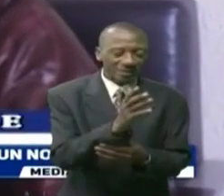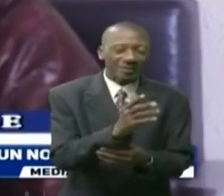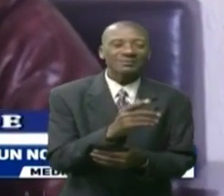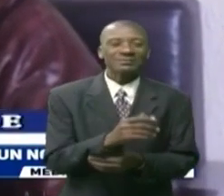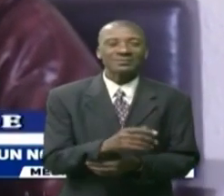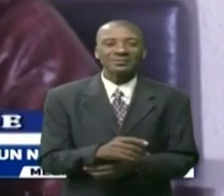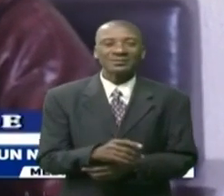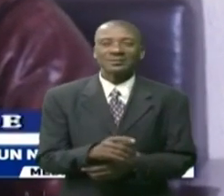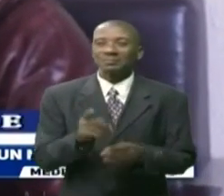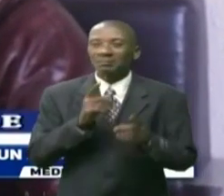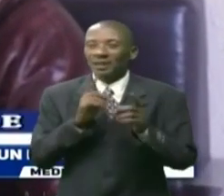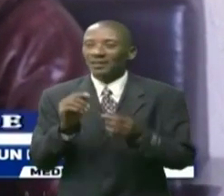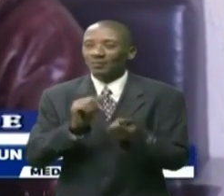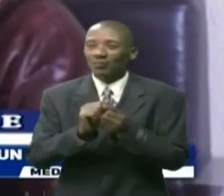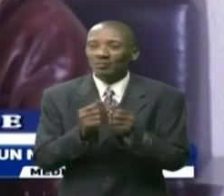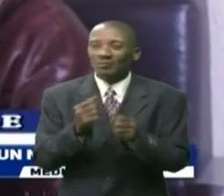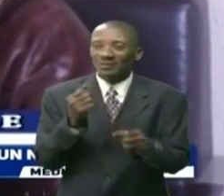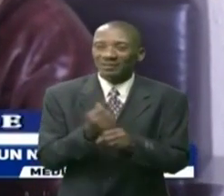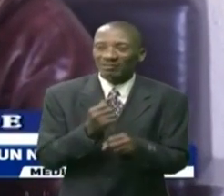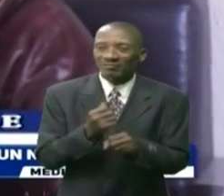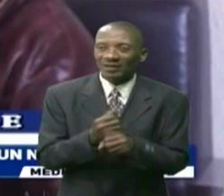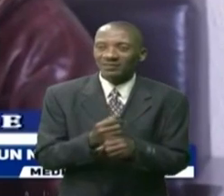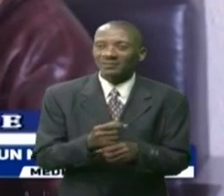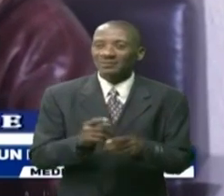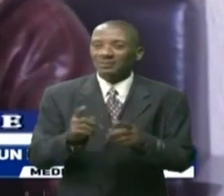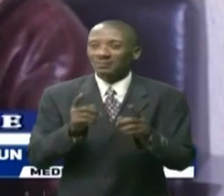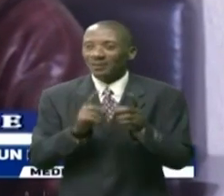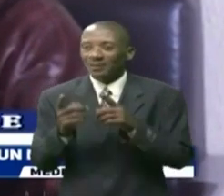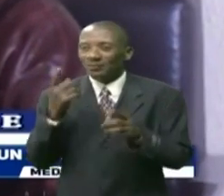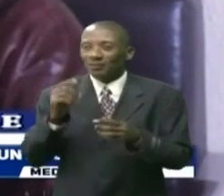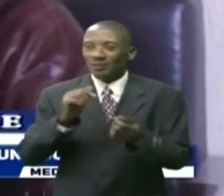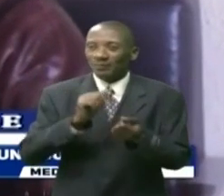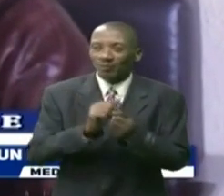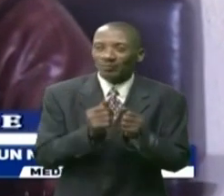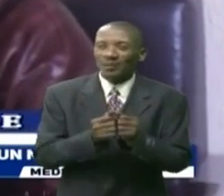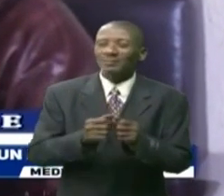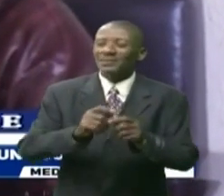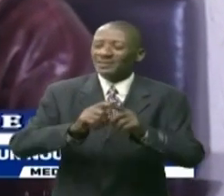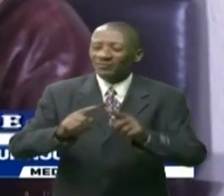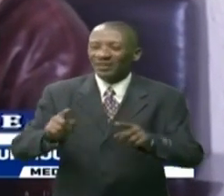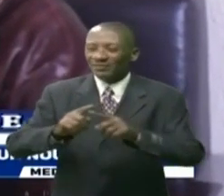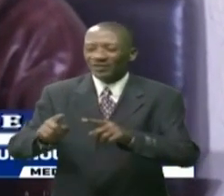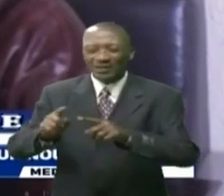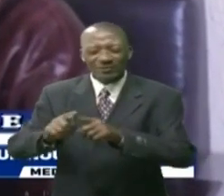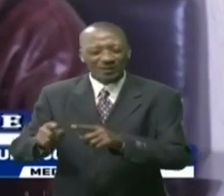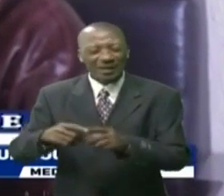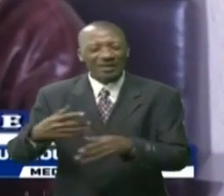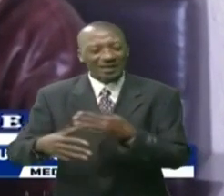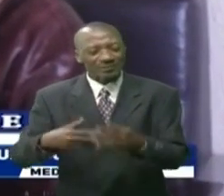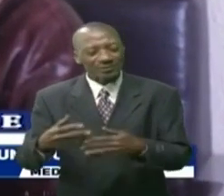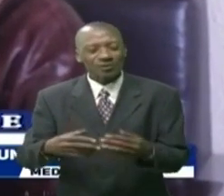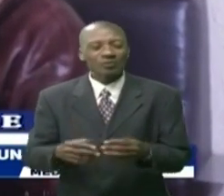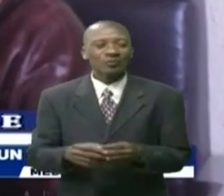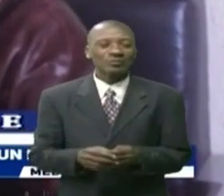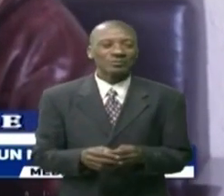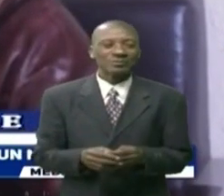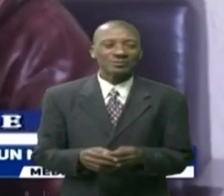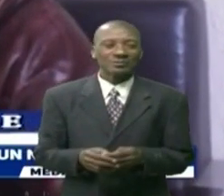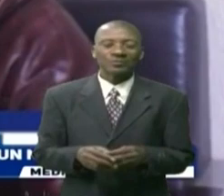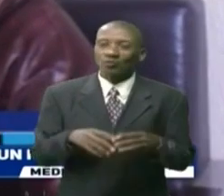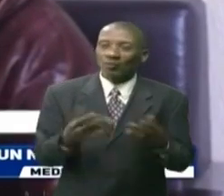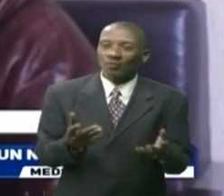y... On s'est dit c'est l'occasion rêvée. On va se battre pour y aller et rencontrer la gouverneure pour